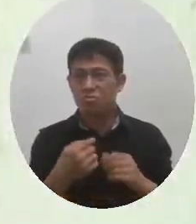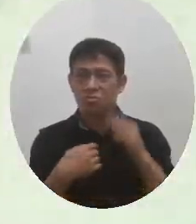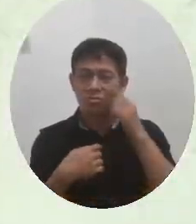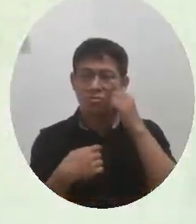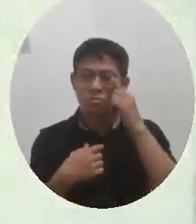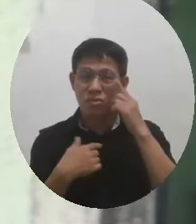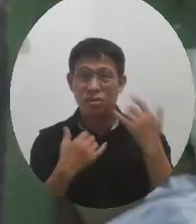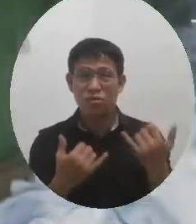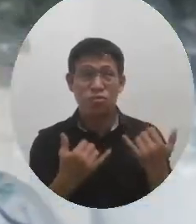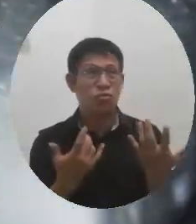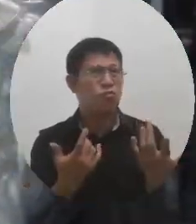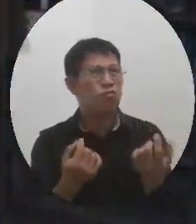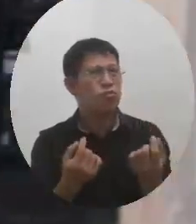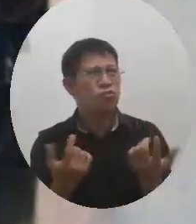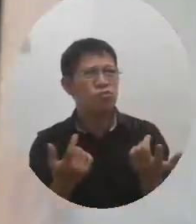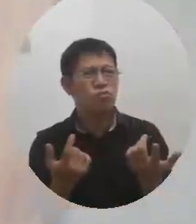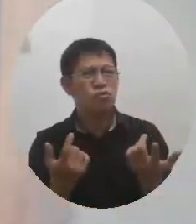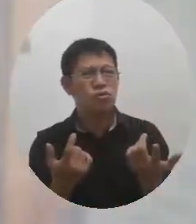Ginagawa po namin ngayon,